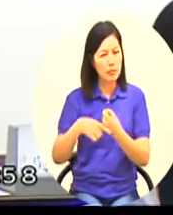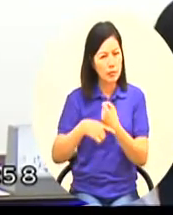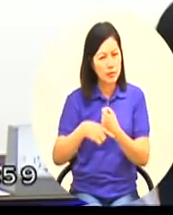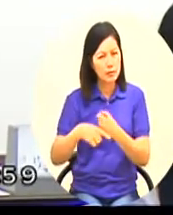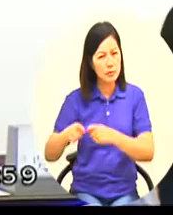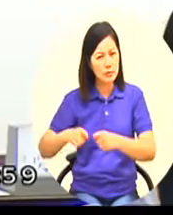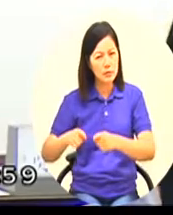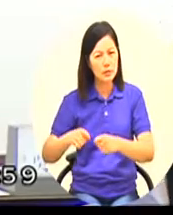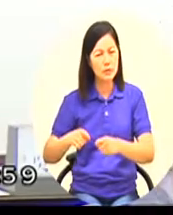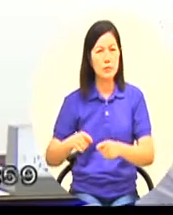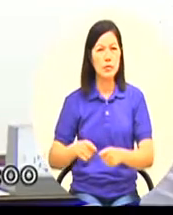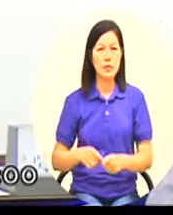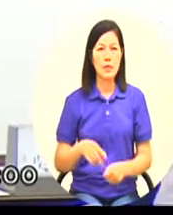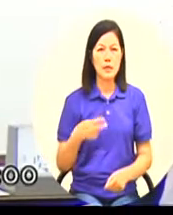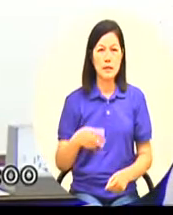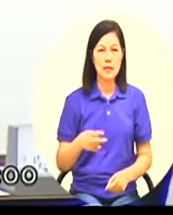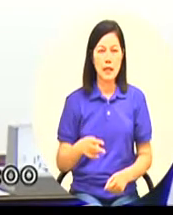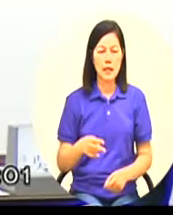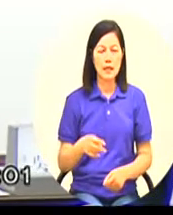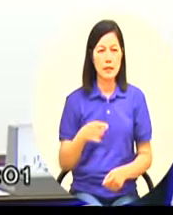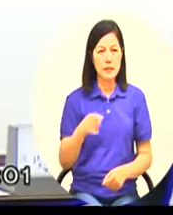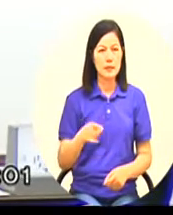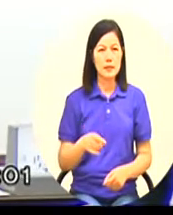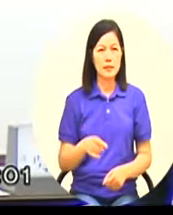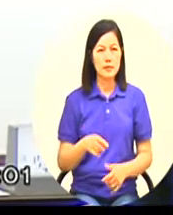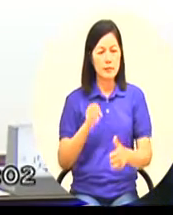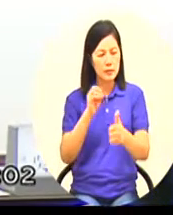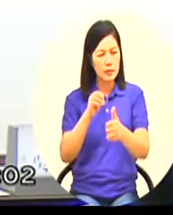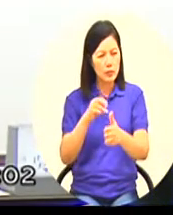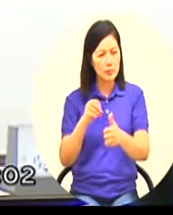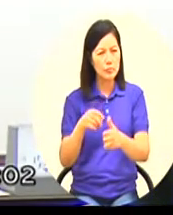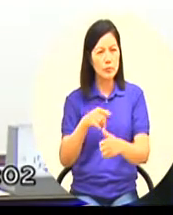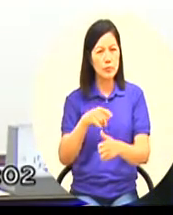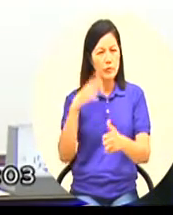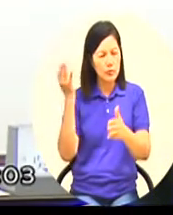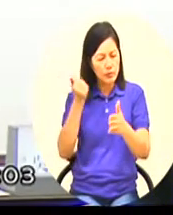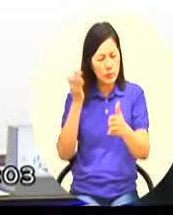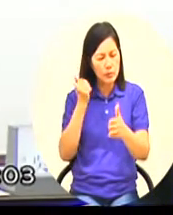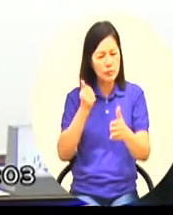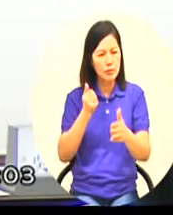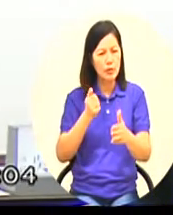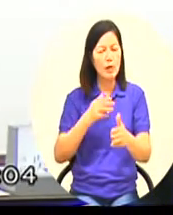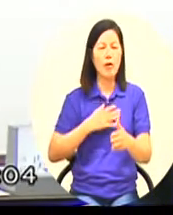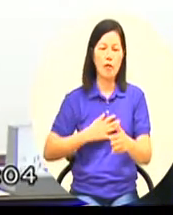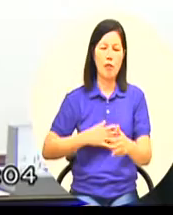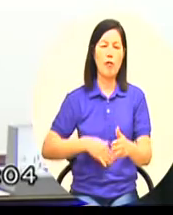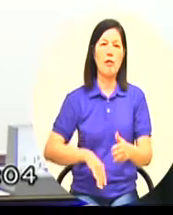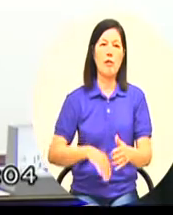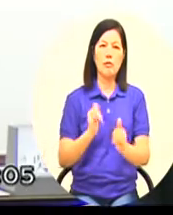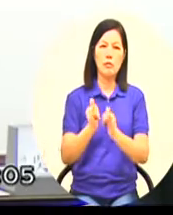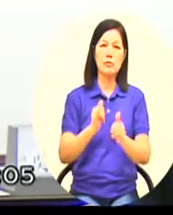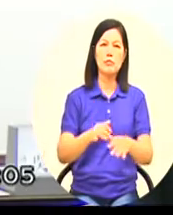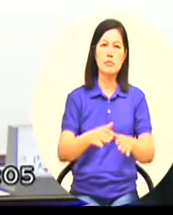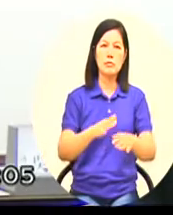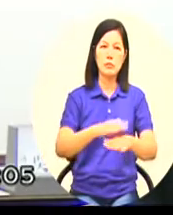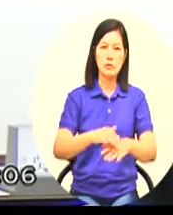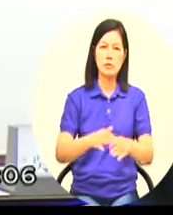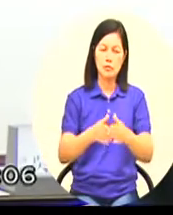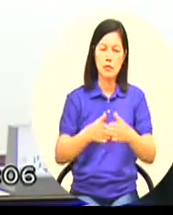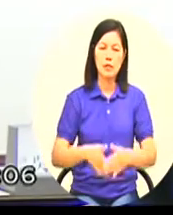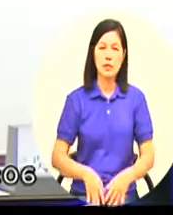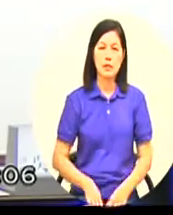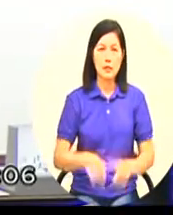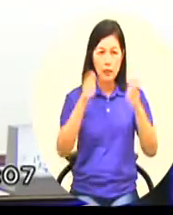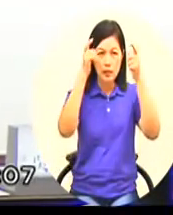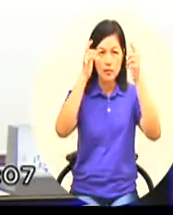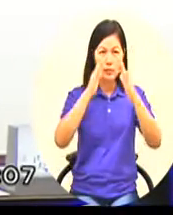些事情，你要有一些论述可以说服我们的市民的。当高雄市的市民能够很